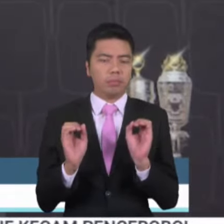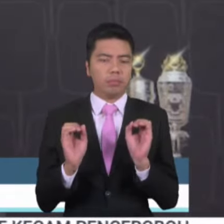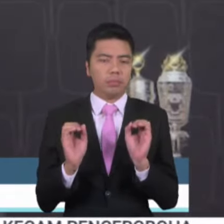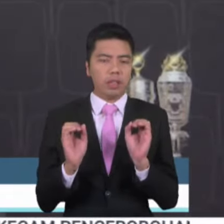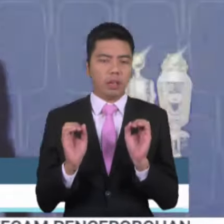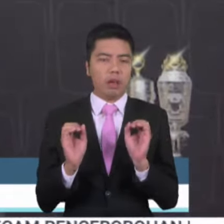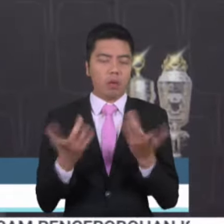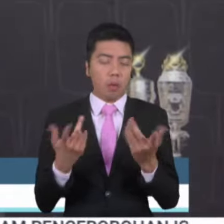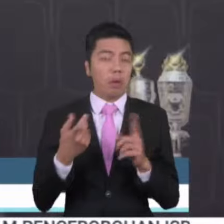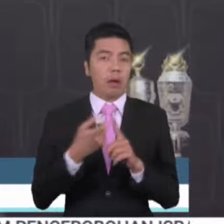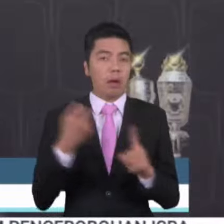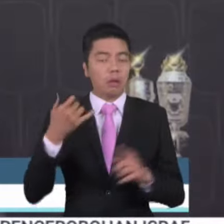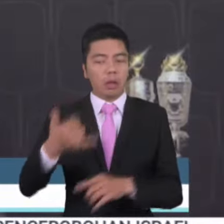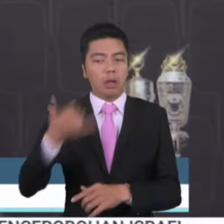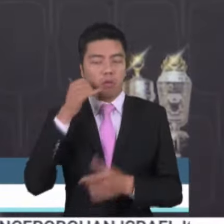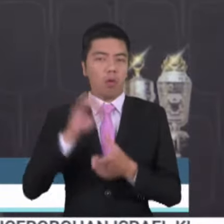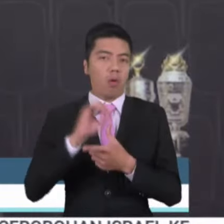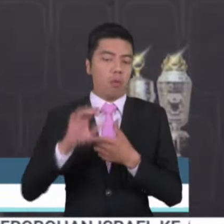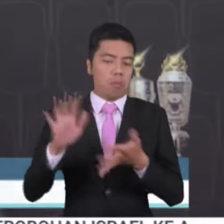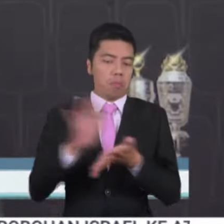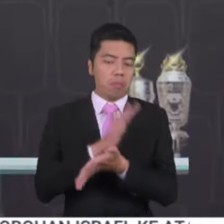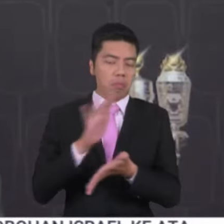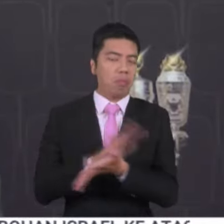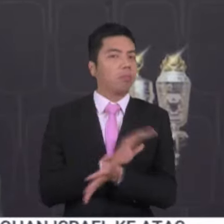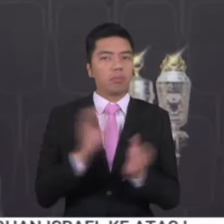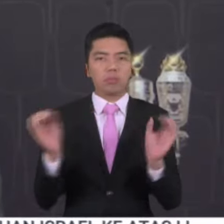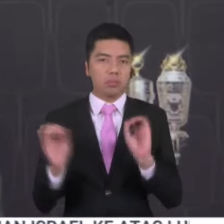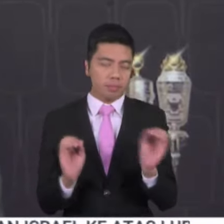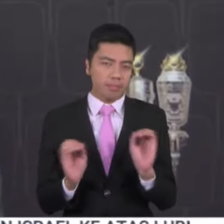Dalam bentuk hitam putih atau pengkol, nothing. So,